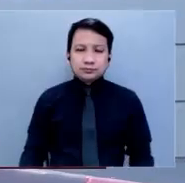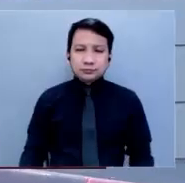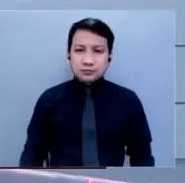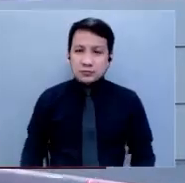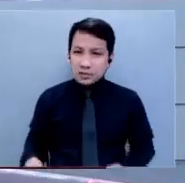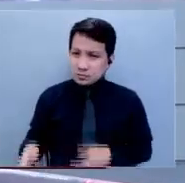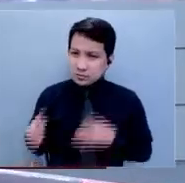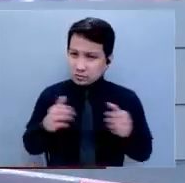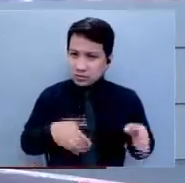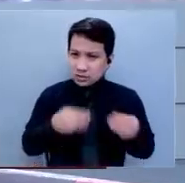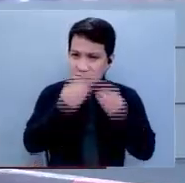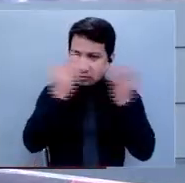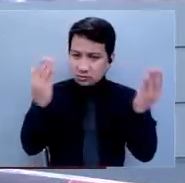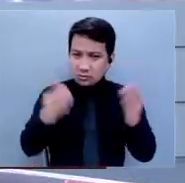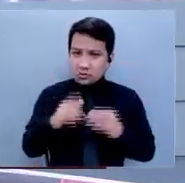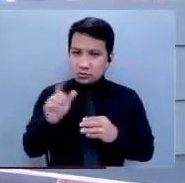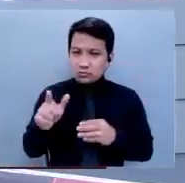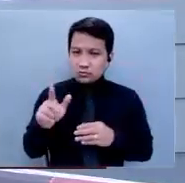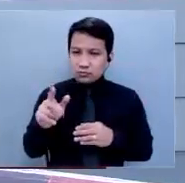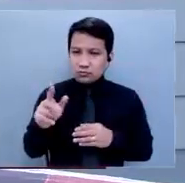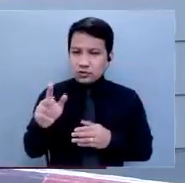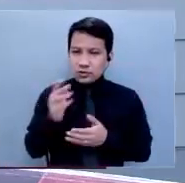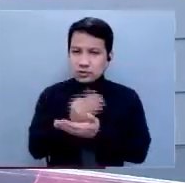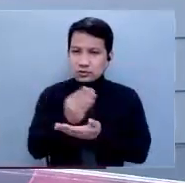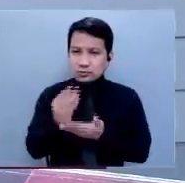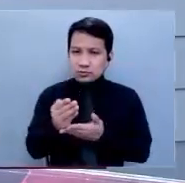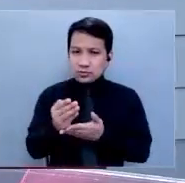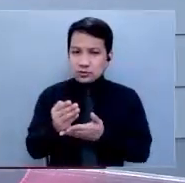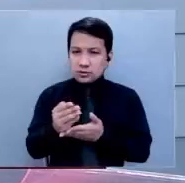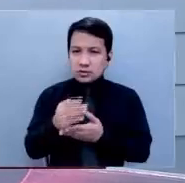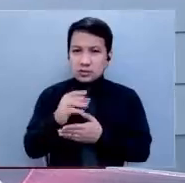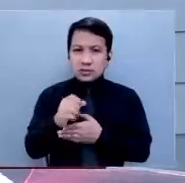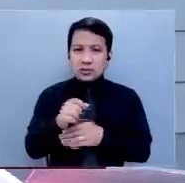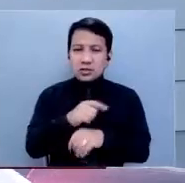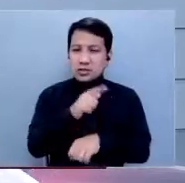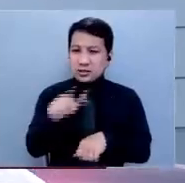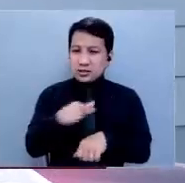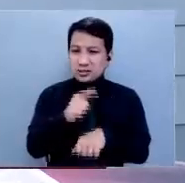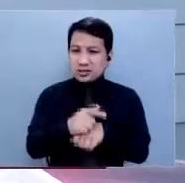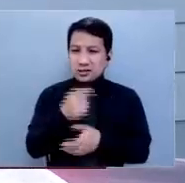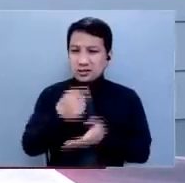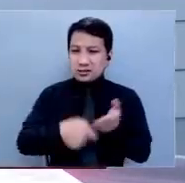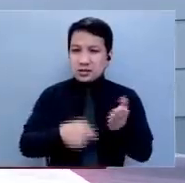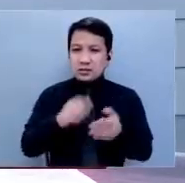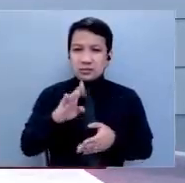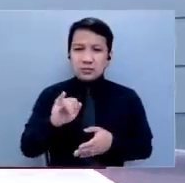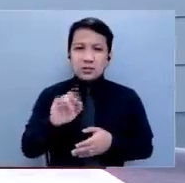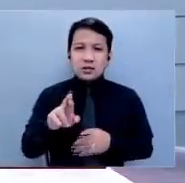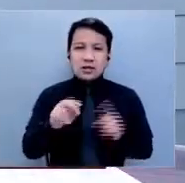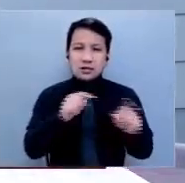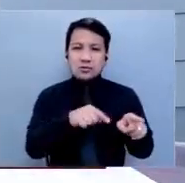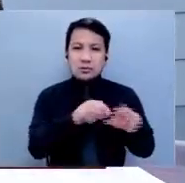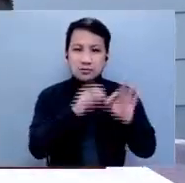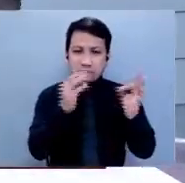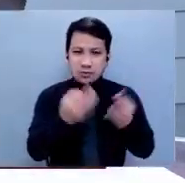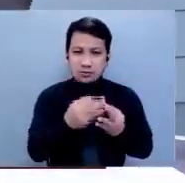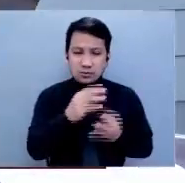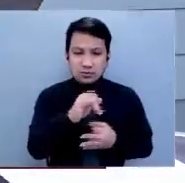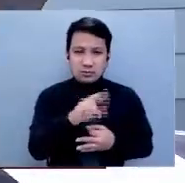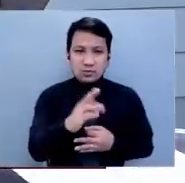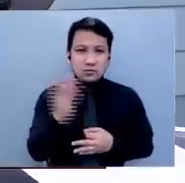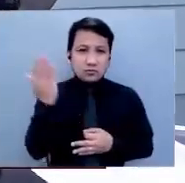Usap-usapan ngayon ng 23 billion pesos na estate tax na sinisingil ng BIR mula sa pamilya Marcos noon pa pong